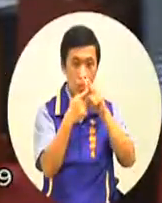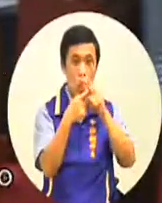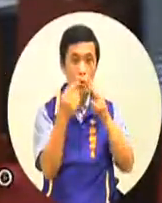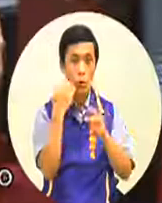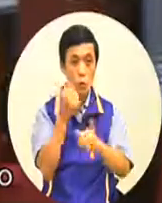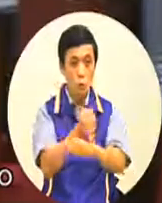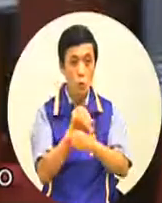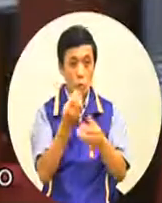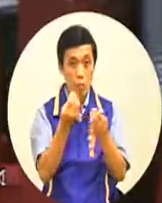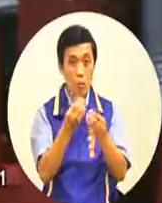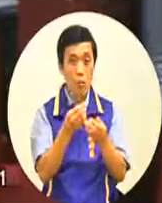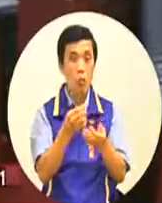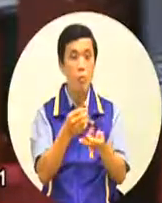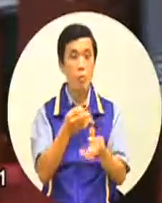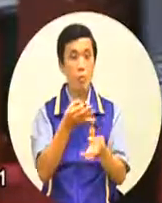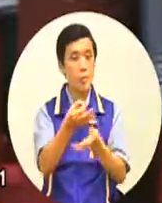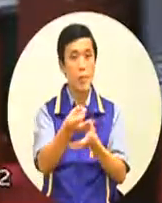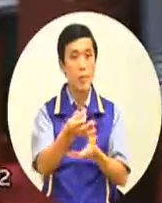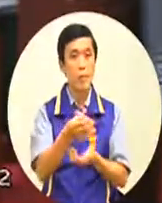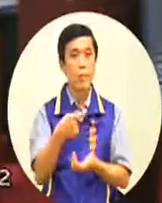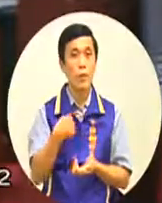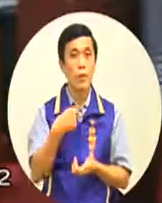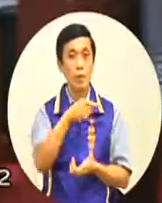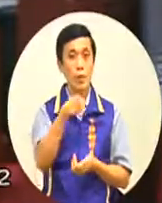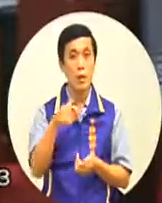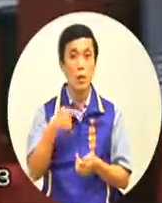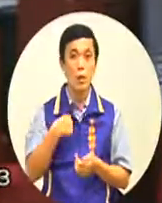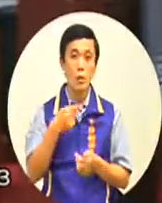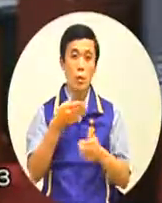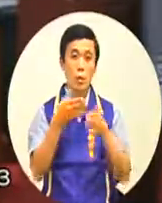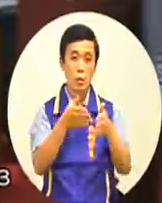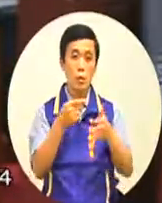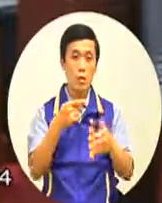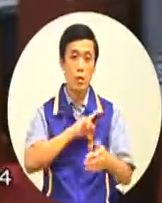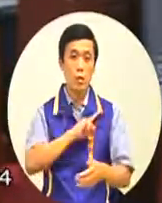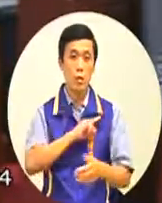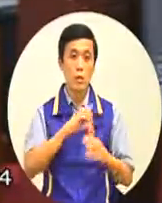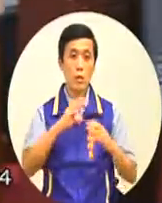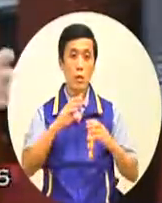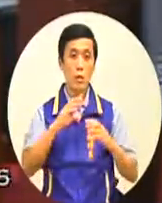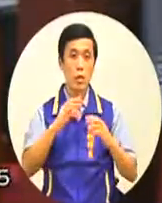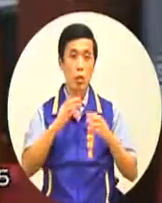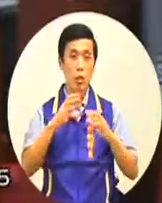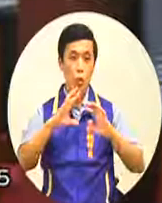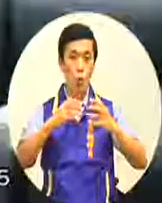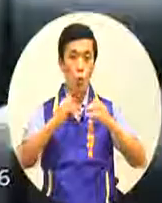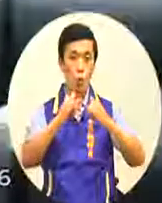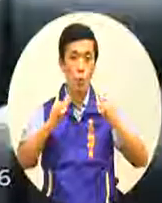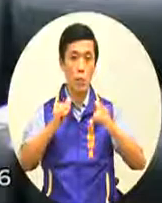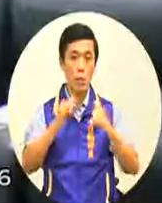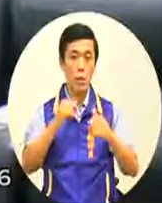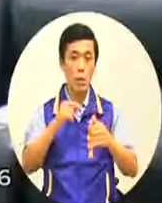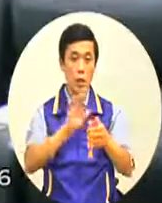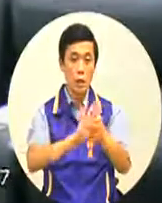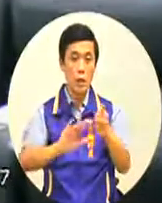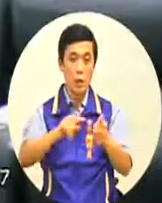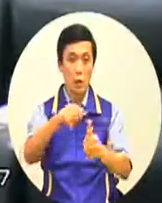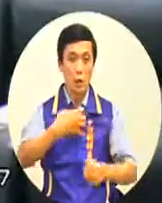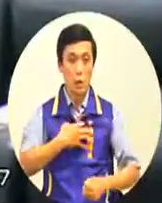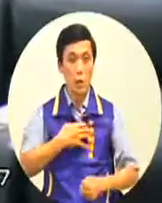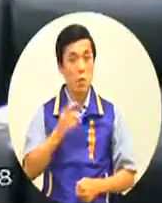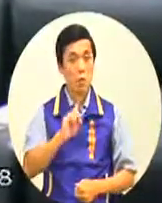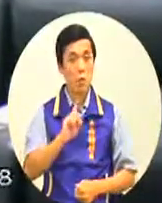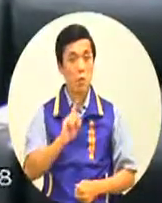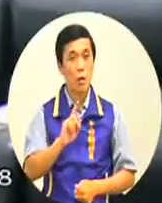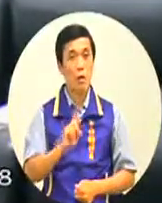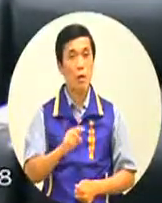细。哎，我们为什么要让我们自己的国民陷入这种恐慌啊？我觉得我们应该有标准。我觉得做很多事，正者正